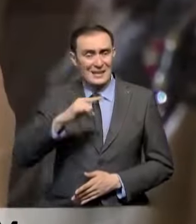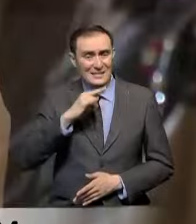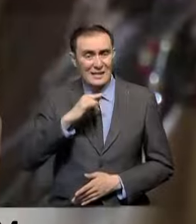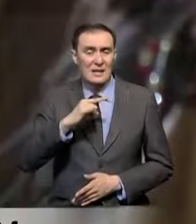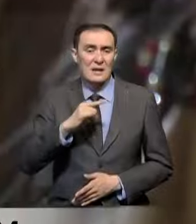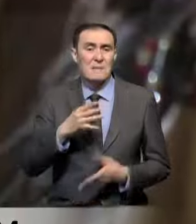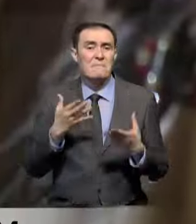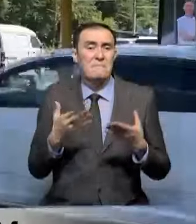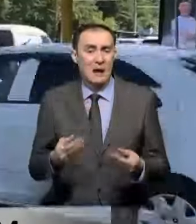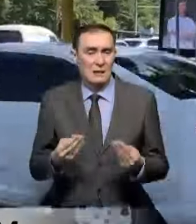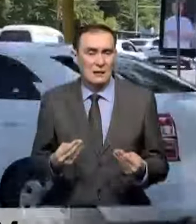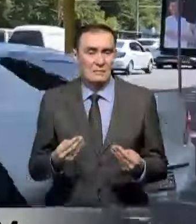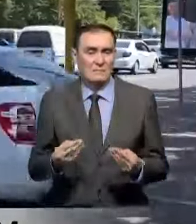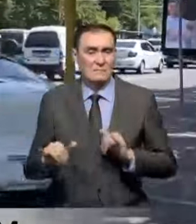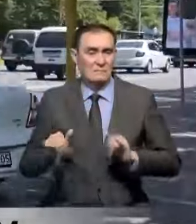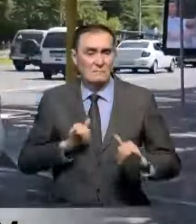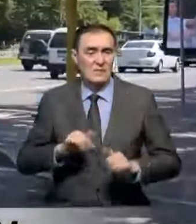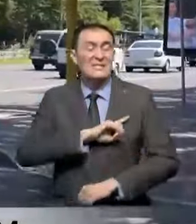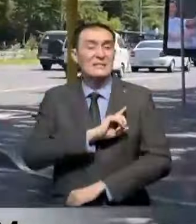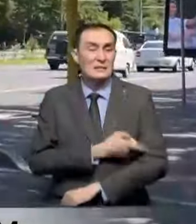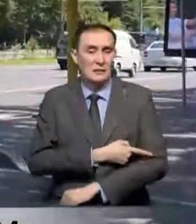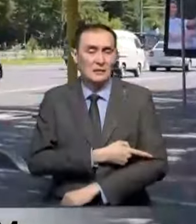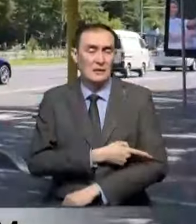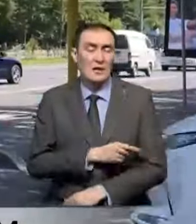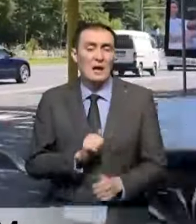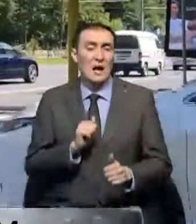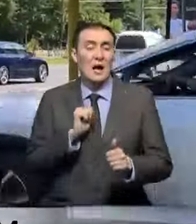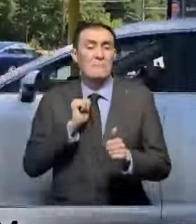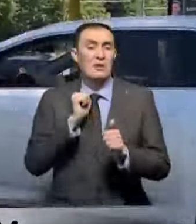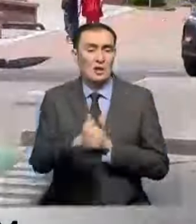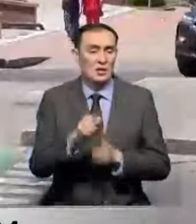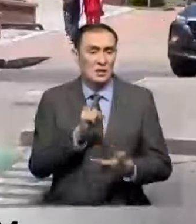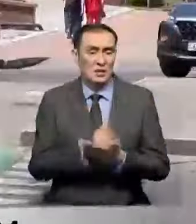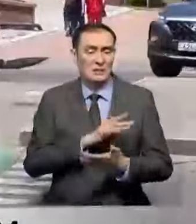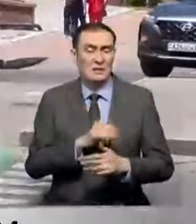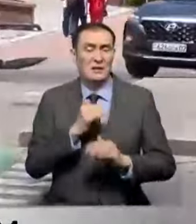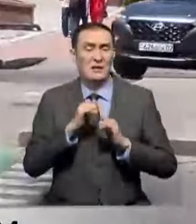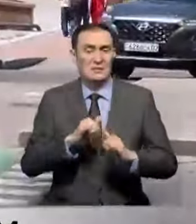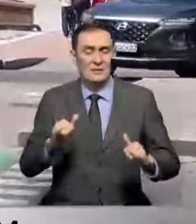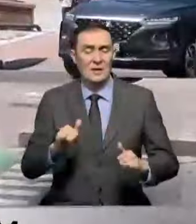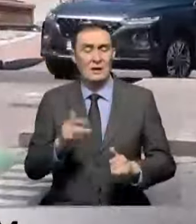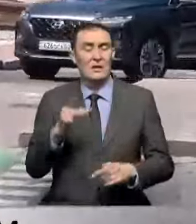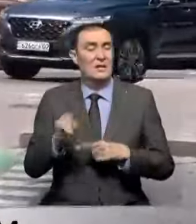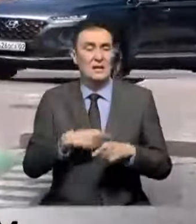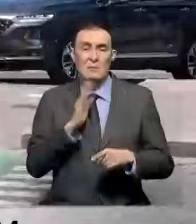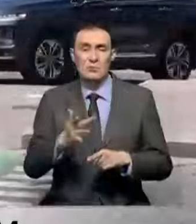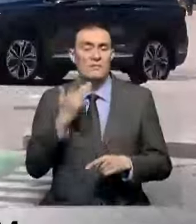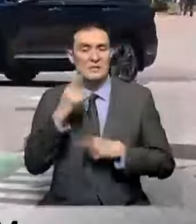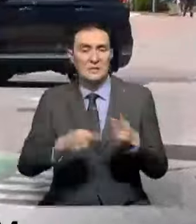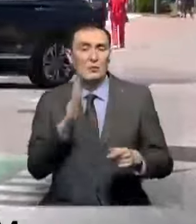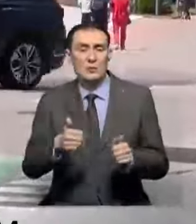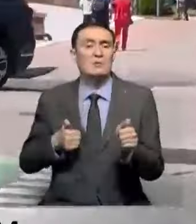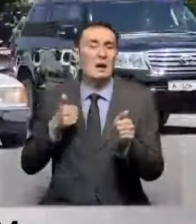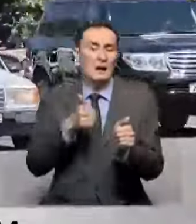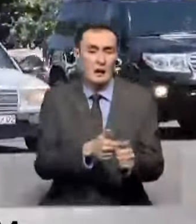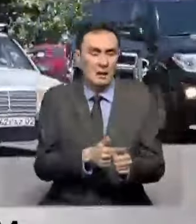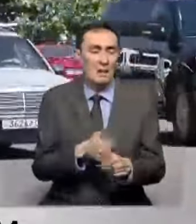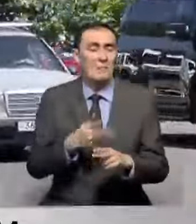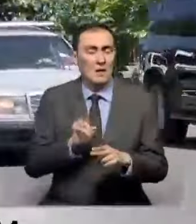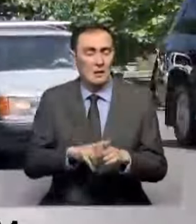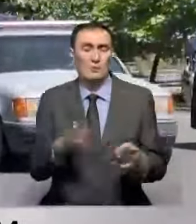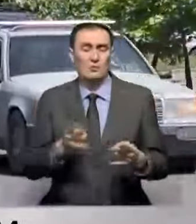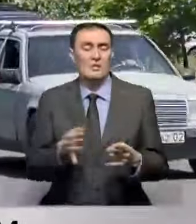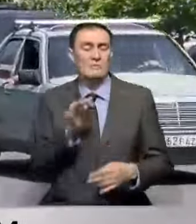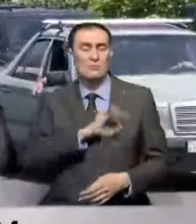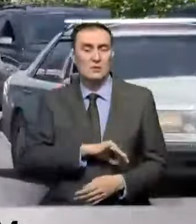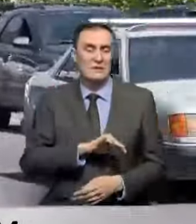мягкой силы исходить из опережающей не догоняющей модели развития иначе это будет вечная гонка за тенью важно в полной мере